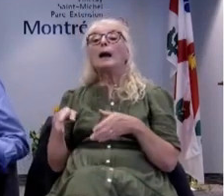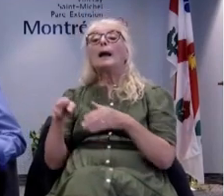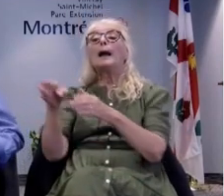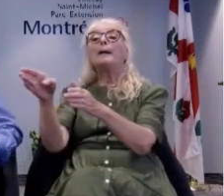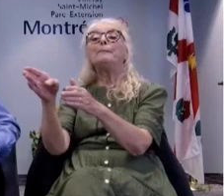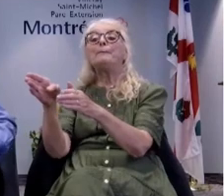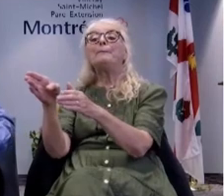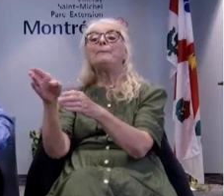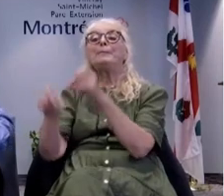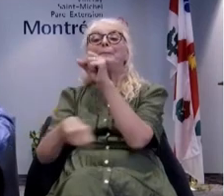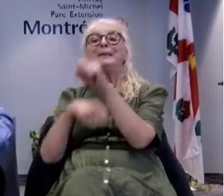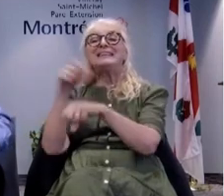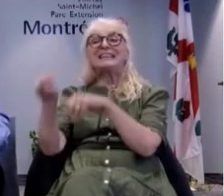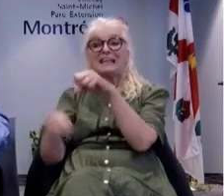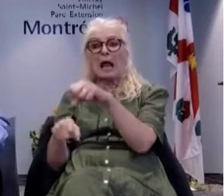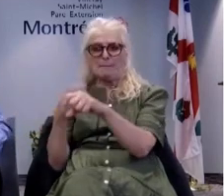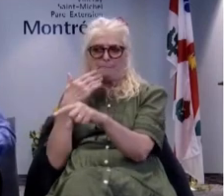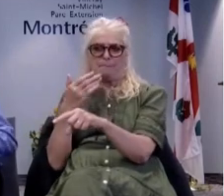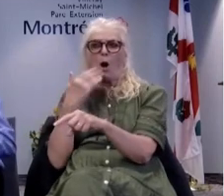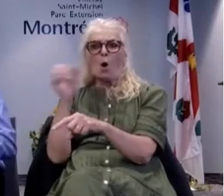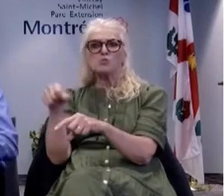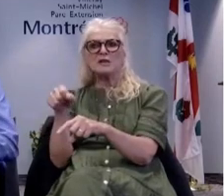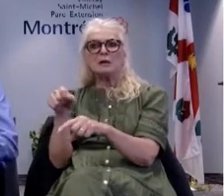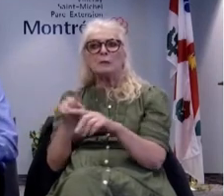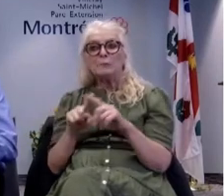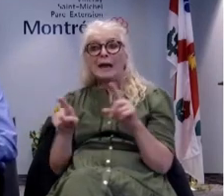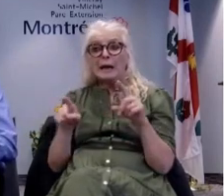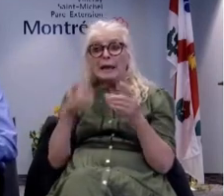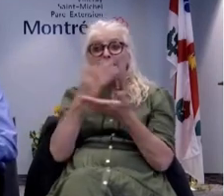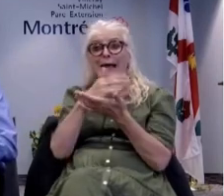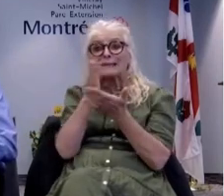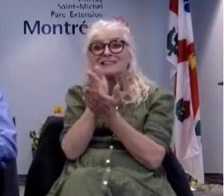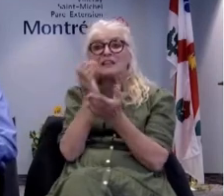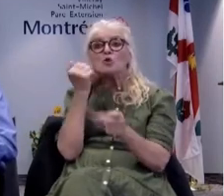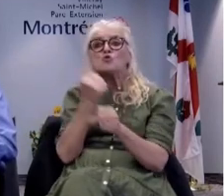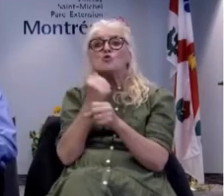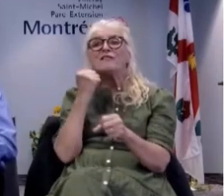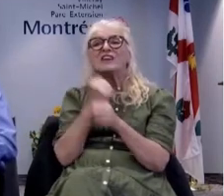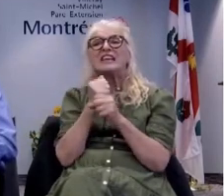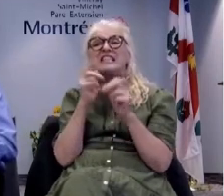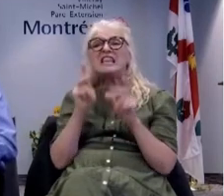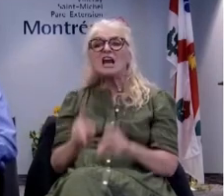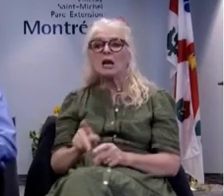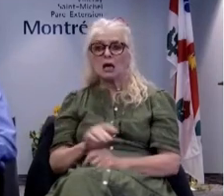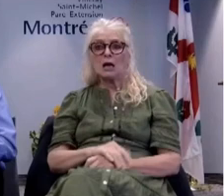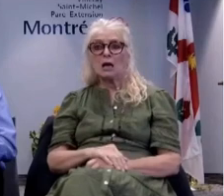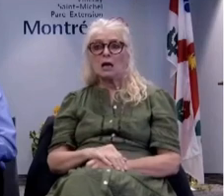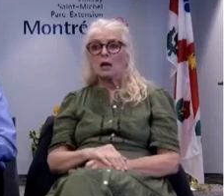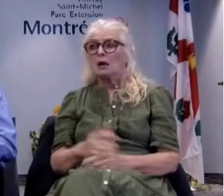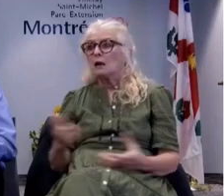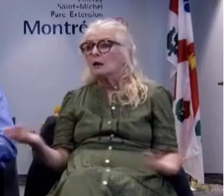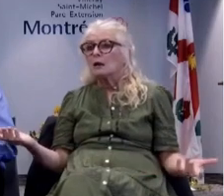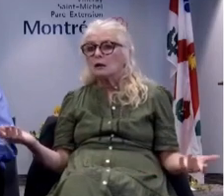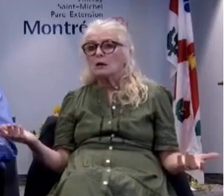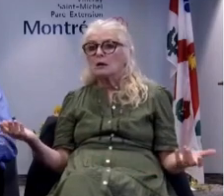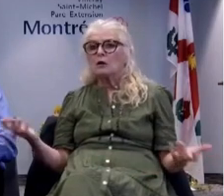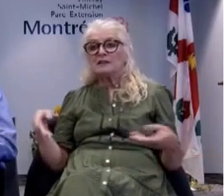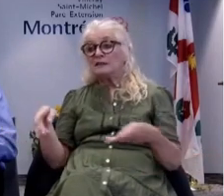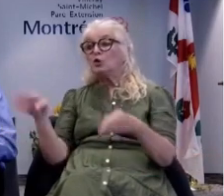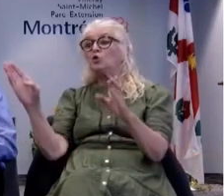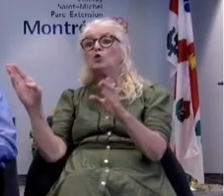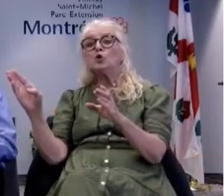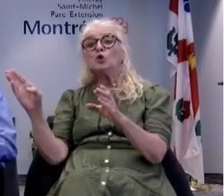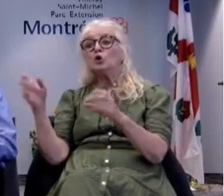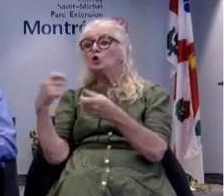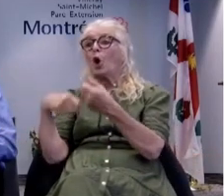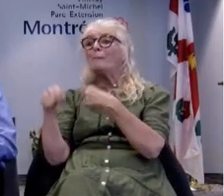dans un quartier ouvrier, pas de stationnement partout. Mais tu sais, c'est tout. Mais tu sais, c'est une rue commerciale, on s'en fout. Mais